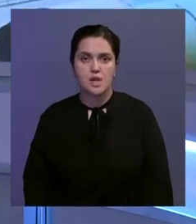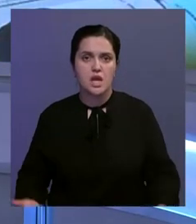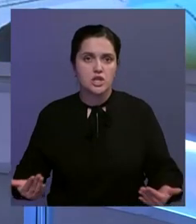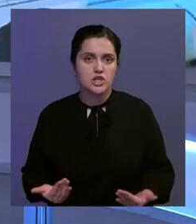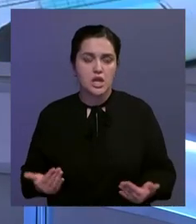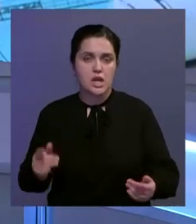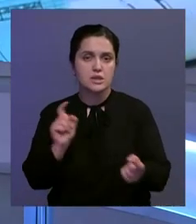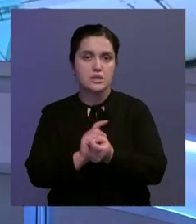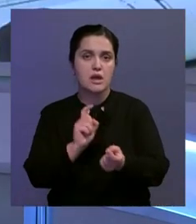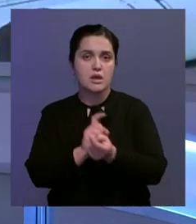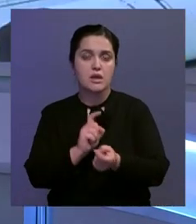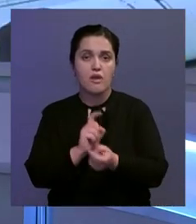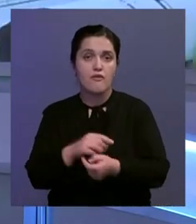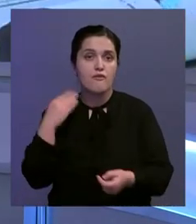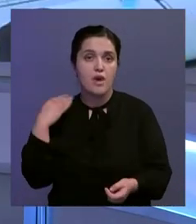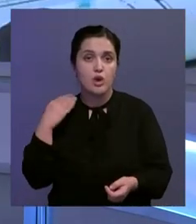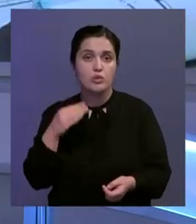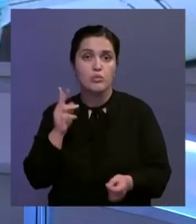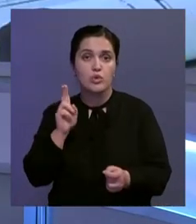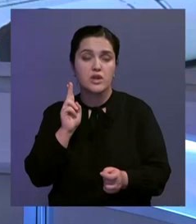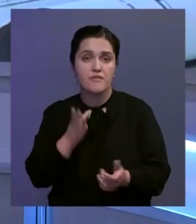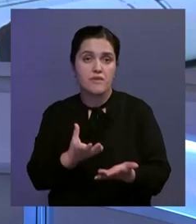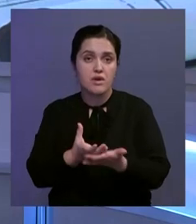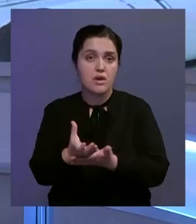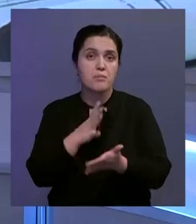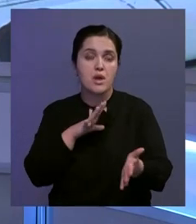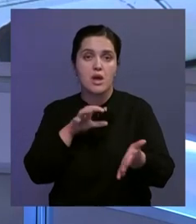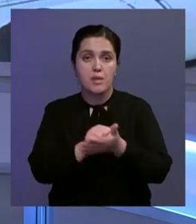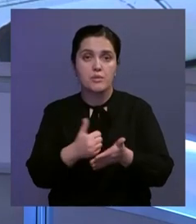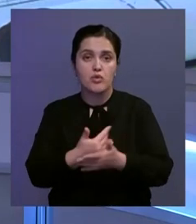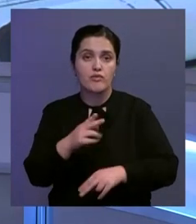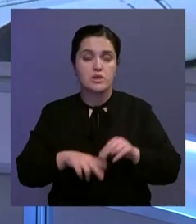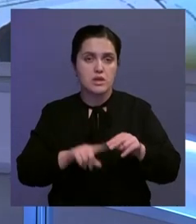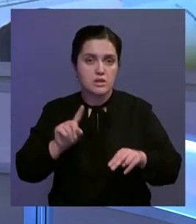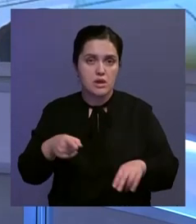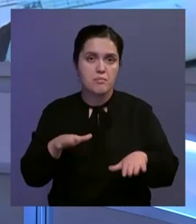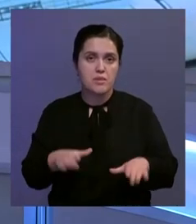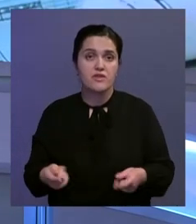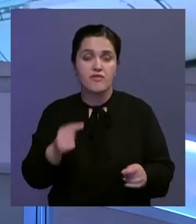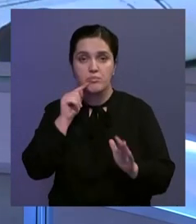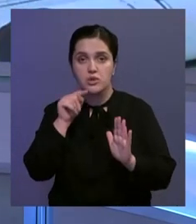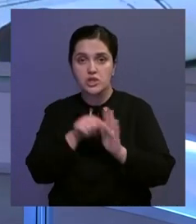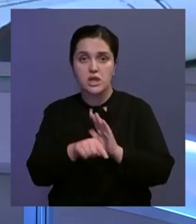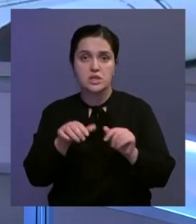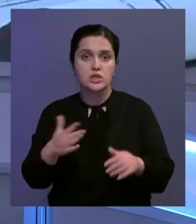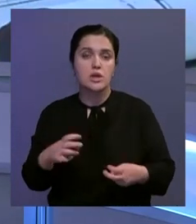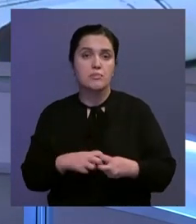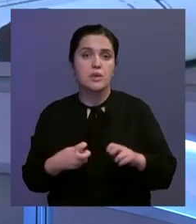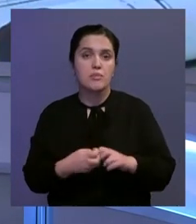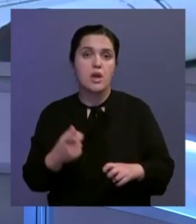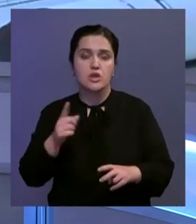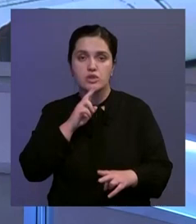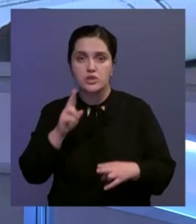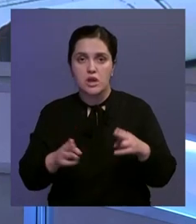Жилищный скандал разгорается в Актобе. Дольщики из сразу нескольких новостроек требуют от местных властей вмешаться и решить их проблемы. Одни